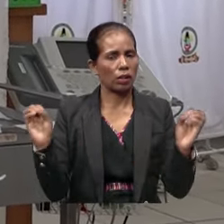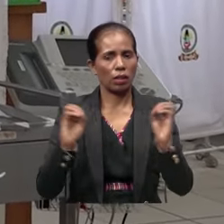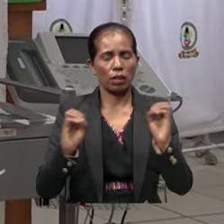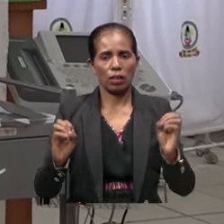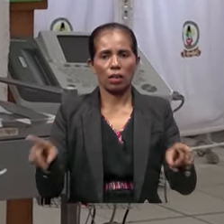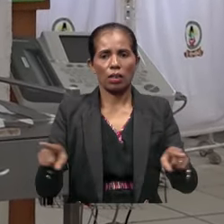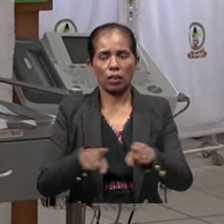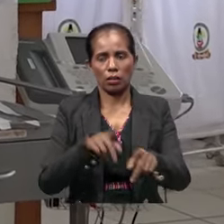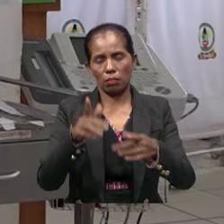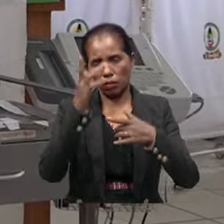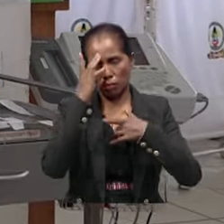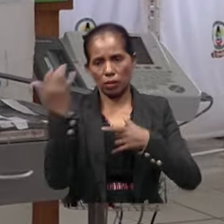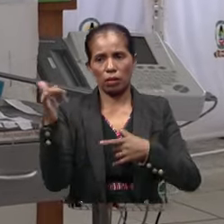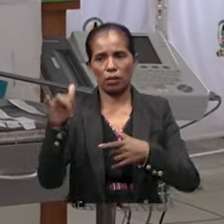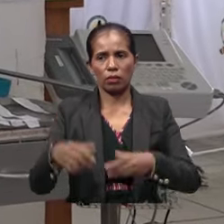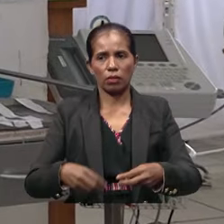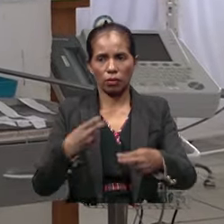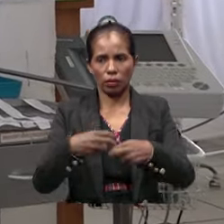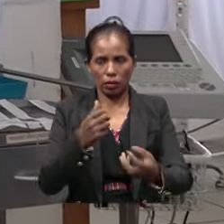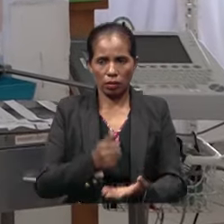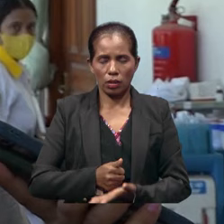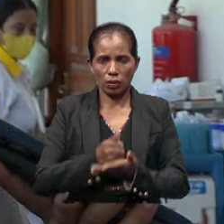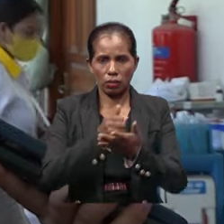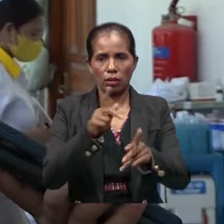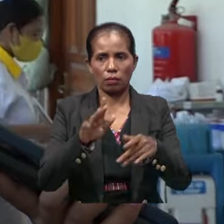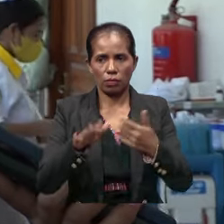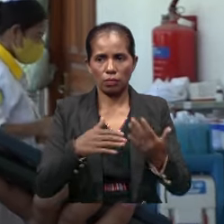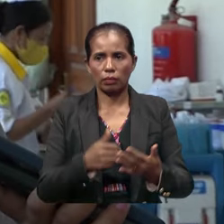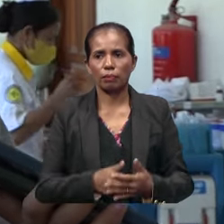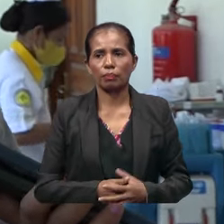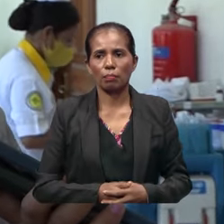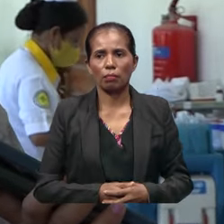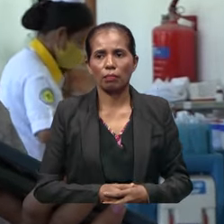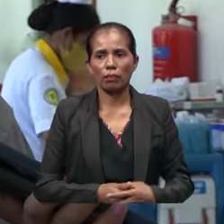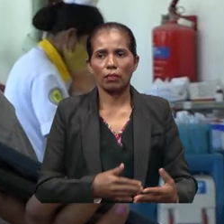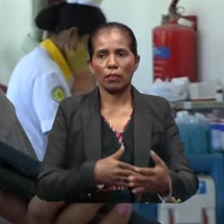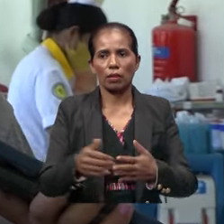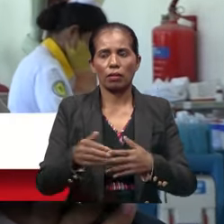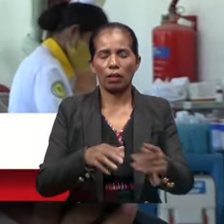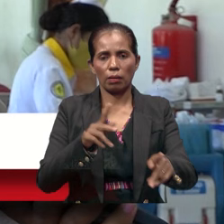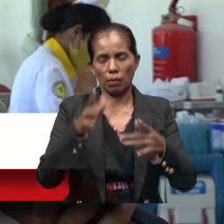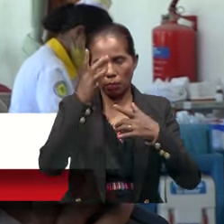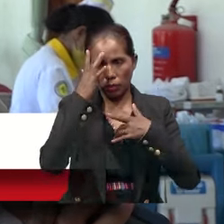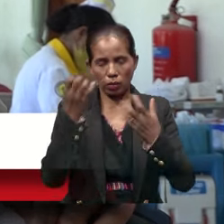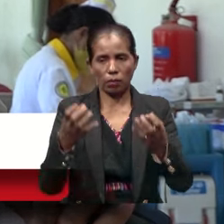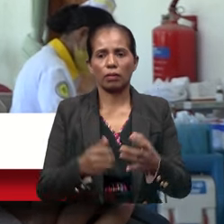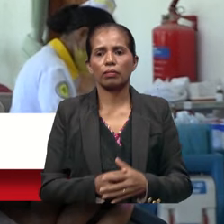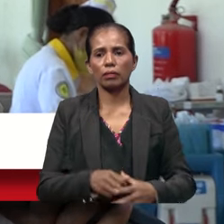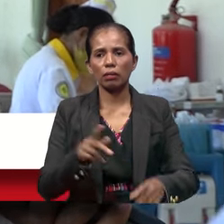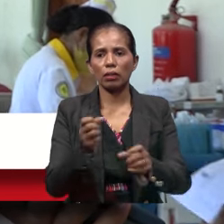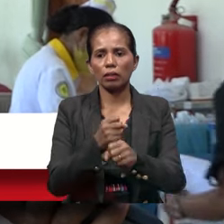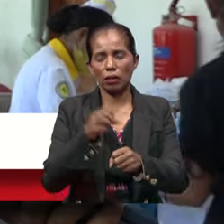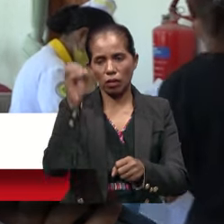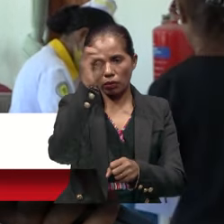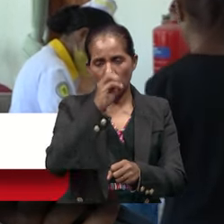o paciente sira onde foi impacto ba atendimento. Dala ruma pasien bara ema tohalo observasaun edo.